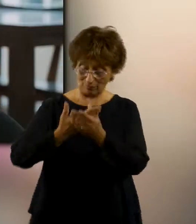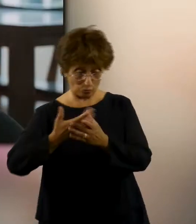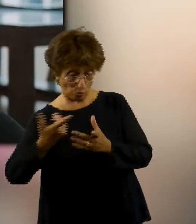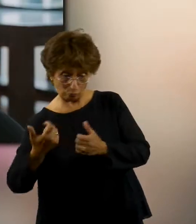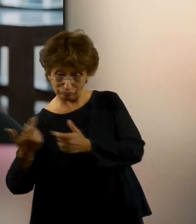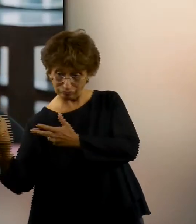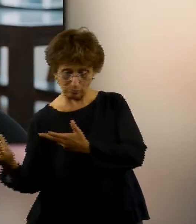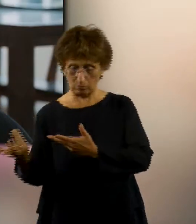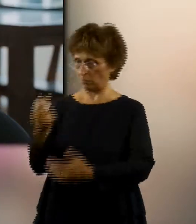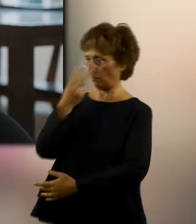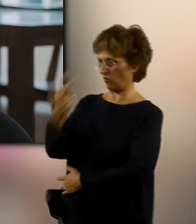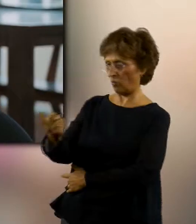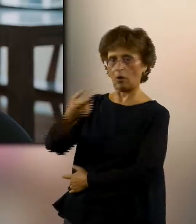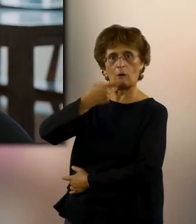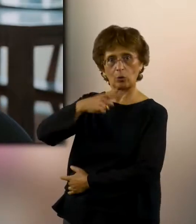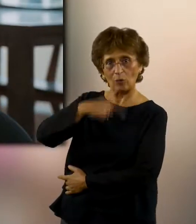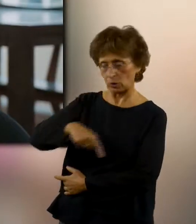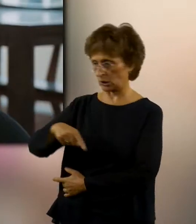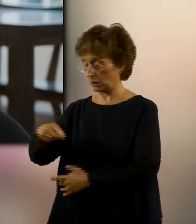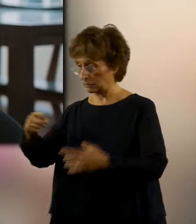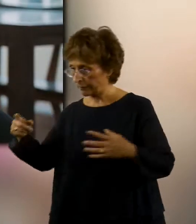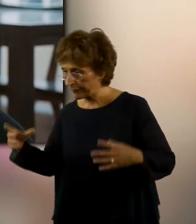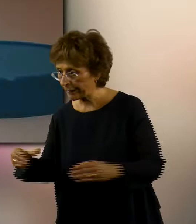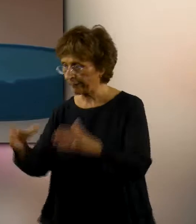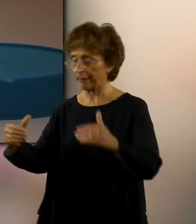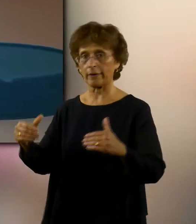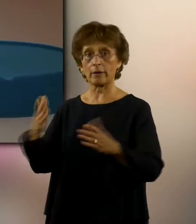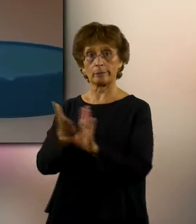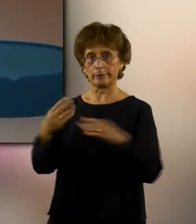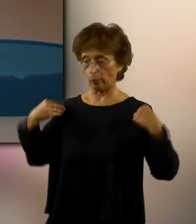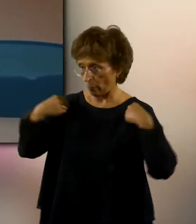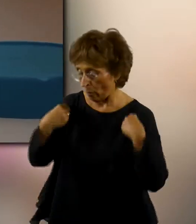voit faire par des orthophonistes, par des kinés, par des psychomotriciens.